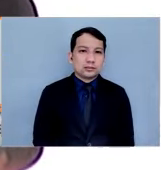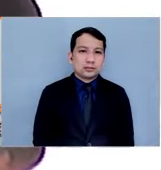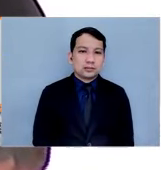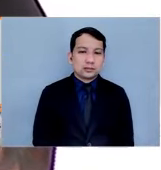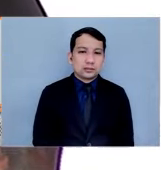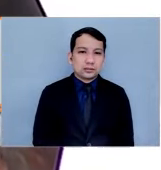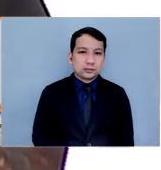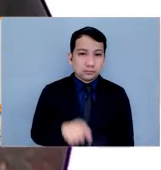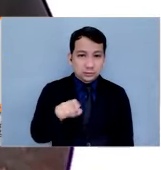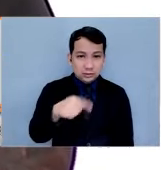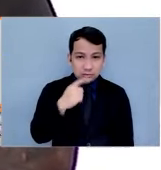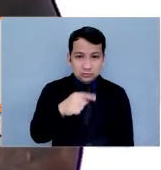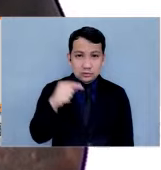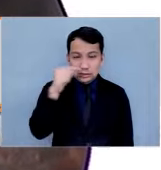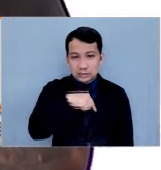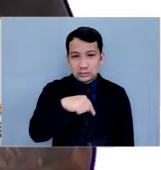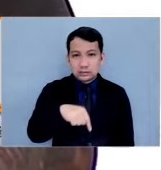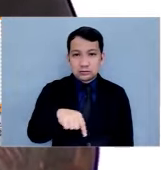bukas.